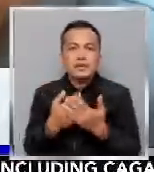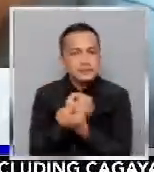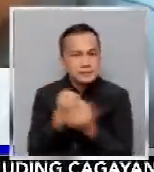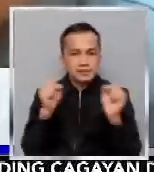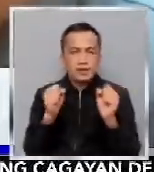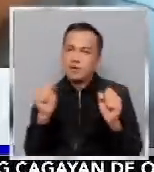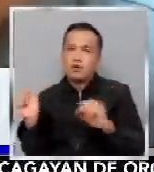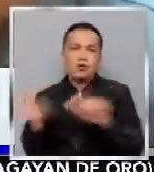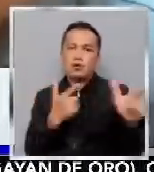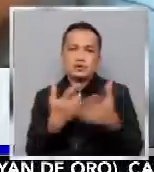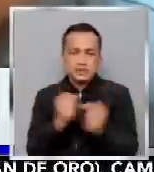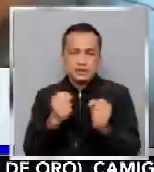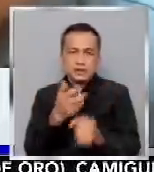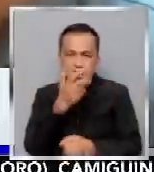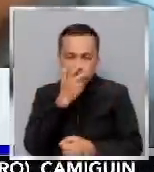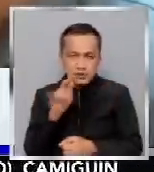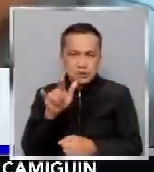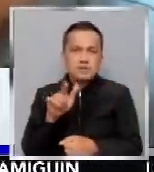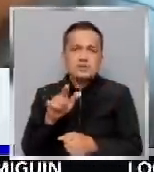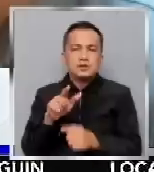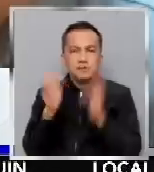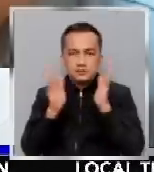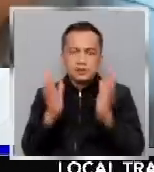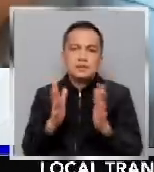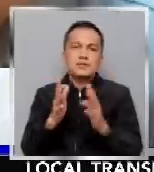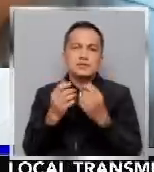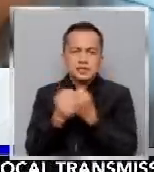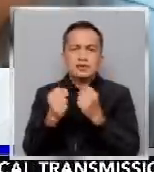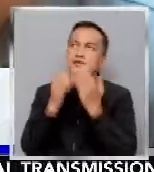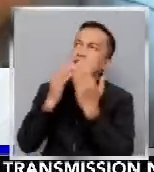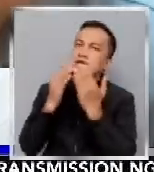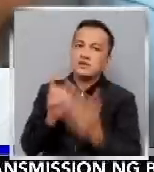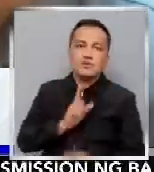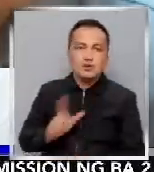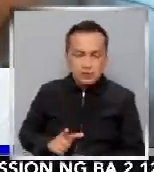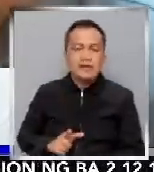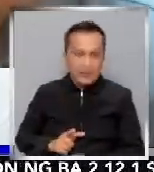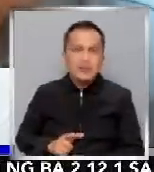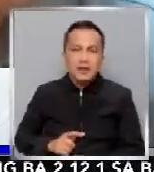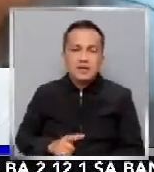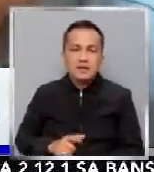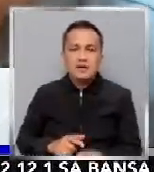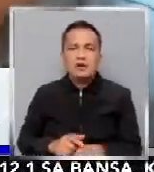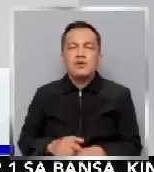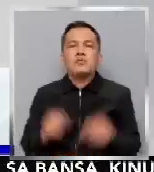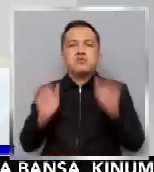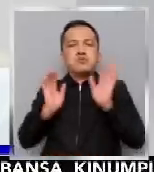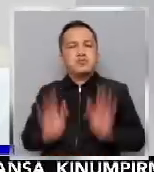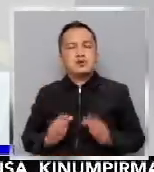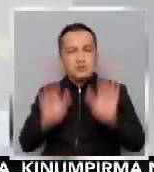safe, even the pilots, the flight attendants. Salamat sa Panginoon na it was a miracle po. It was a miracle sa